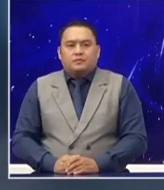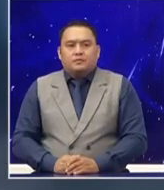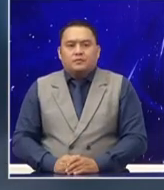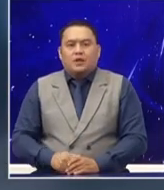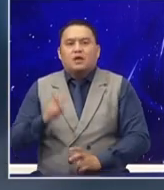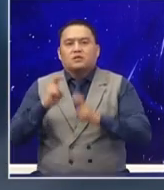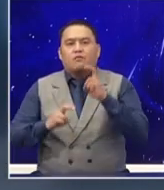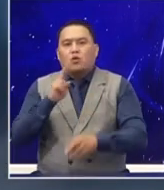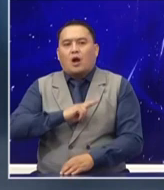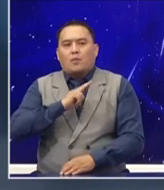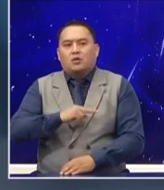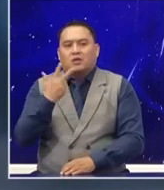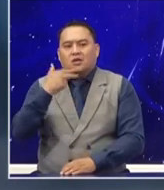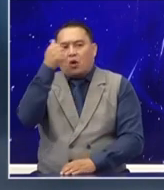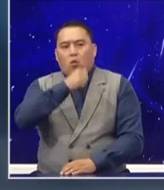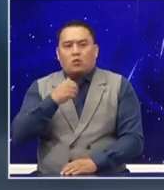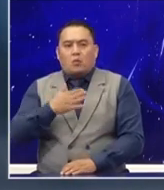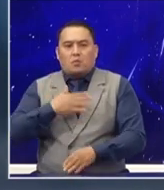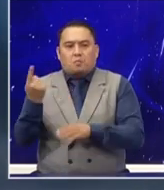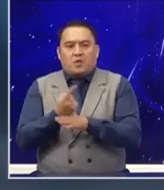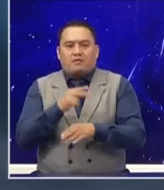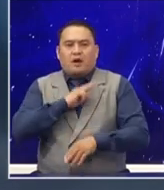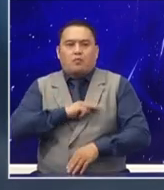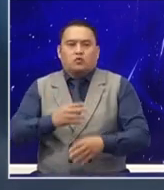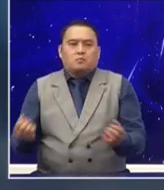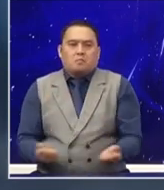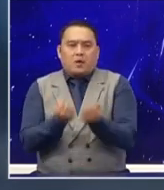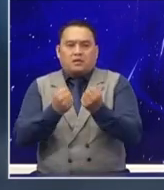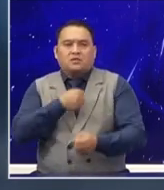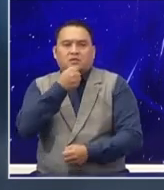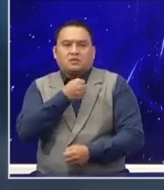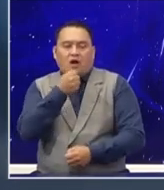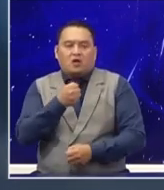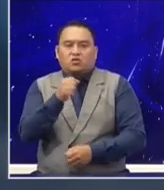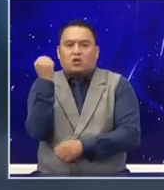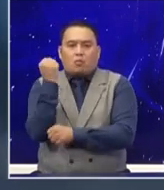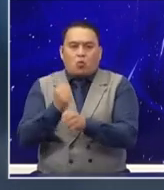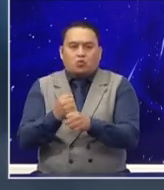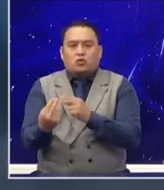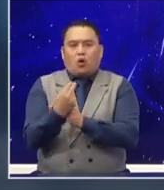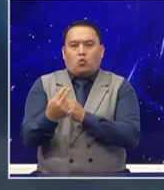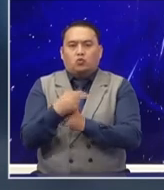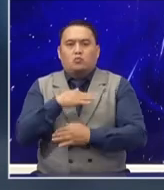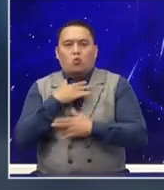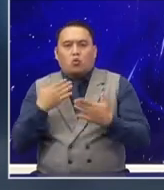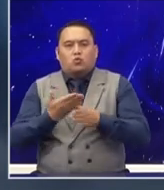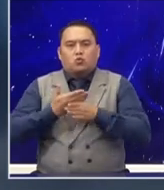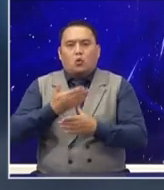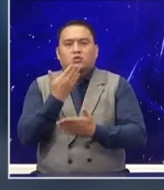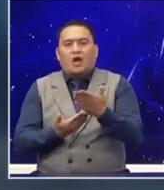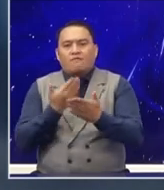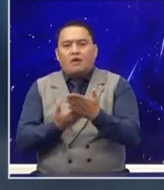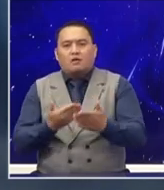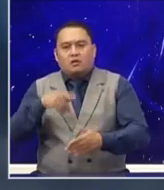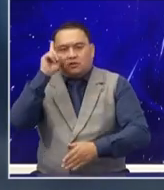На заводе я работаю уже третий год. В мой первый рабочий день меня поддержали мои старшие коллеги, которые многому меня научили. Благодаря их советам сейчас